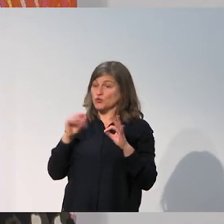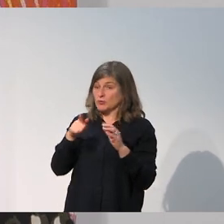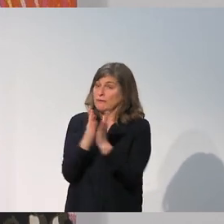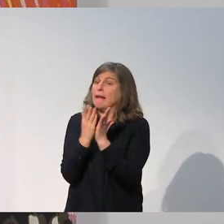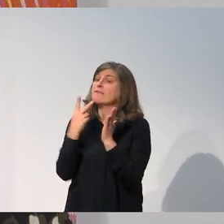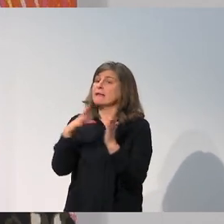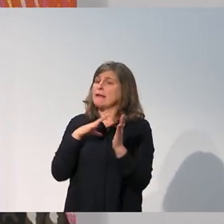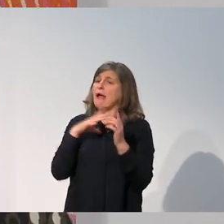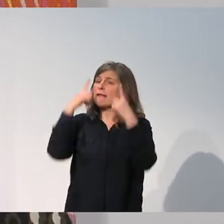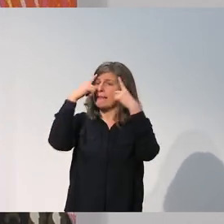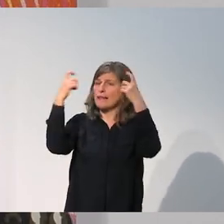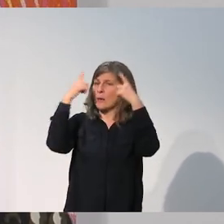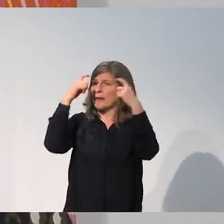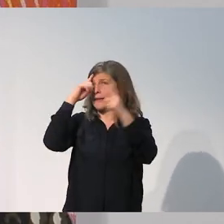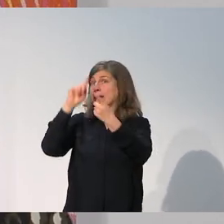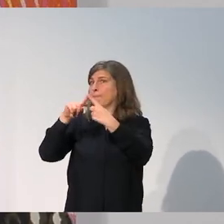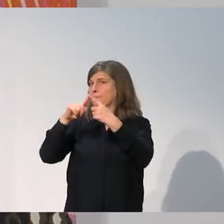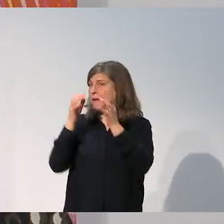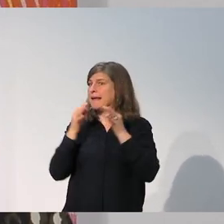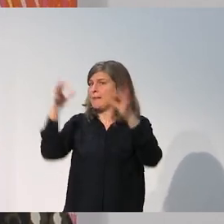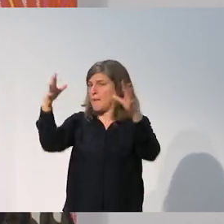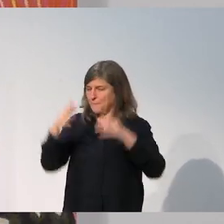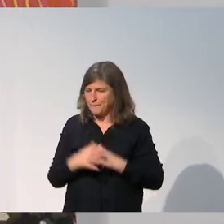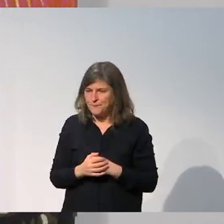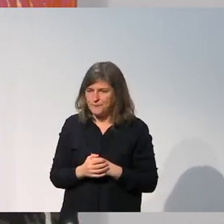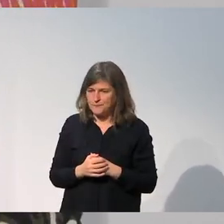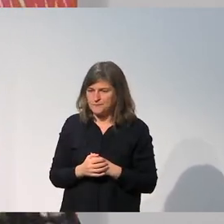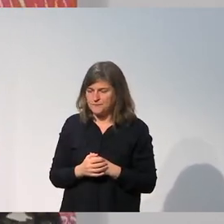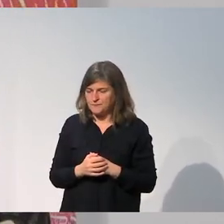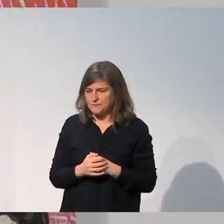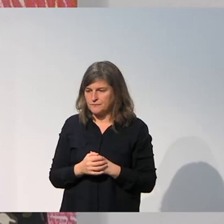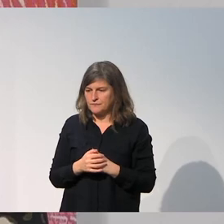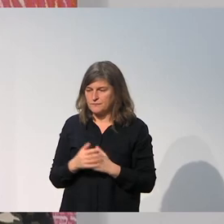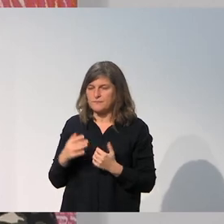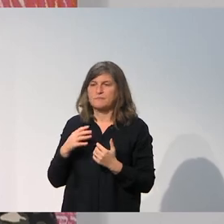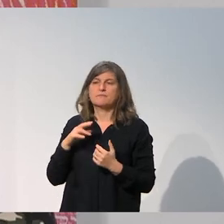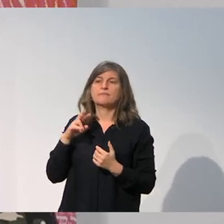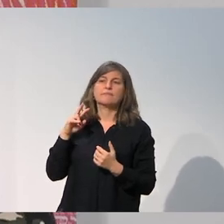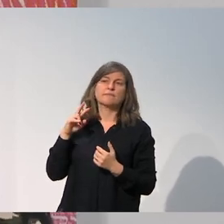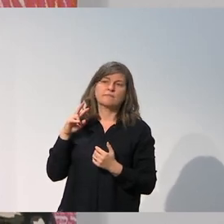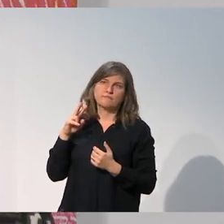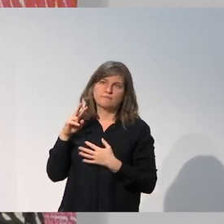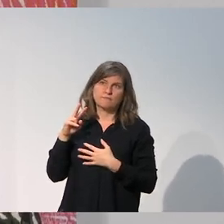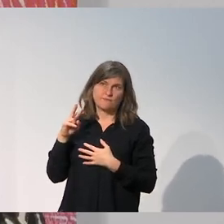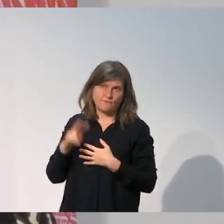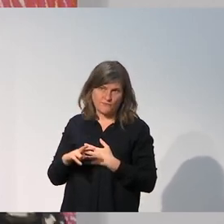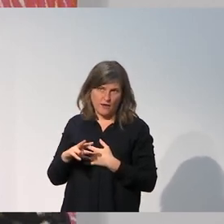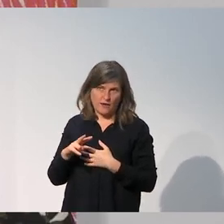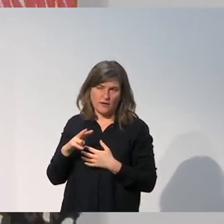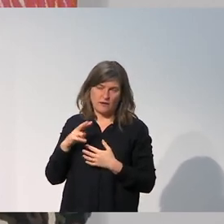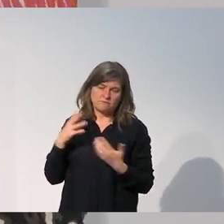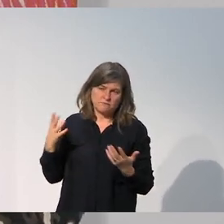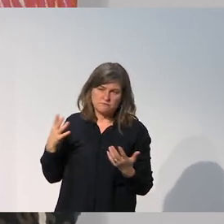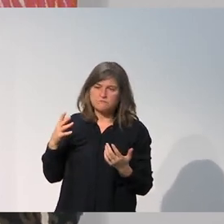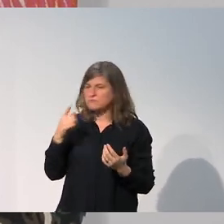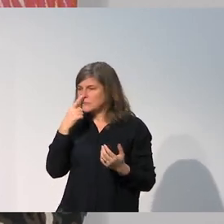est assez, que d'ailleurs. Finalement, on pense toujours à ça, on pense toujours, enfin, on se dit qu'a priori, dans